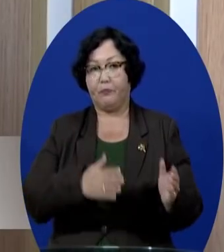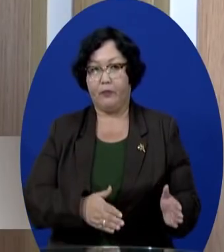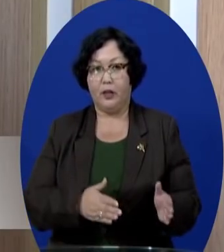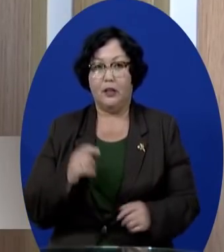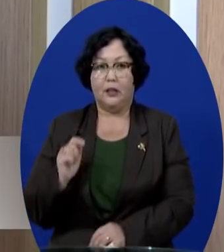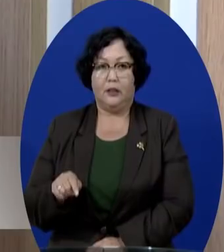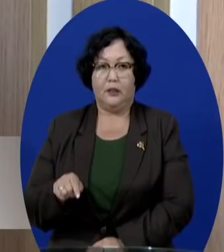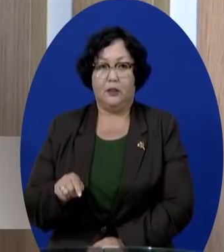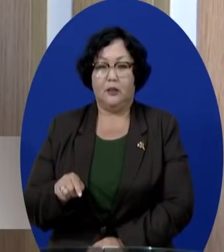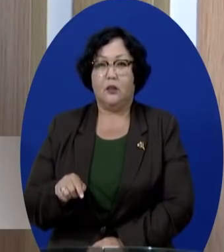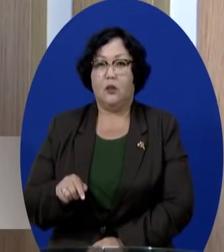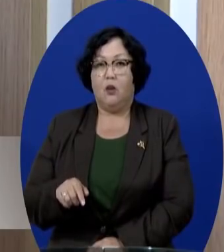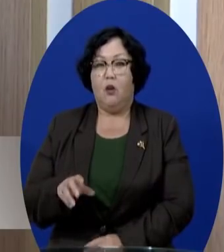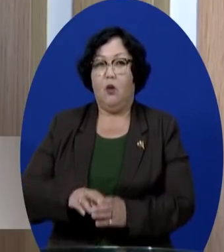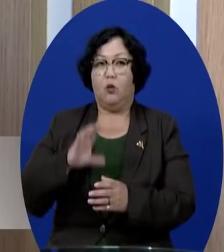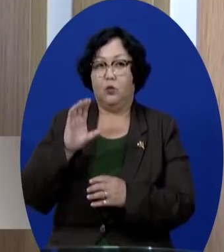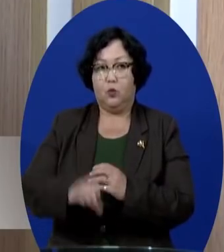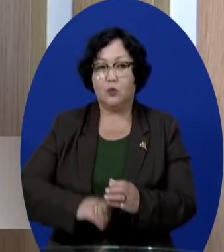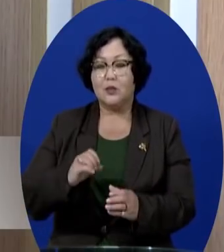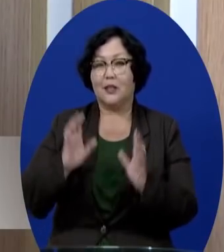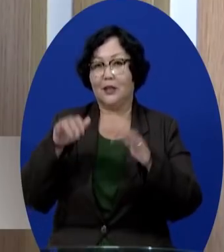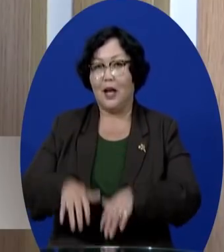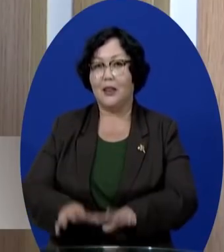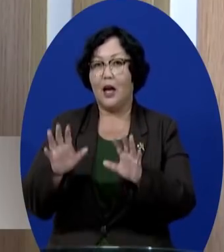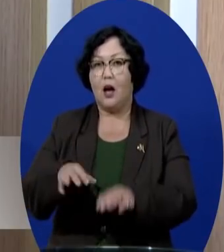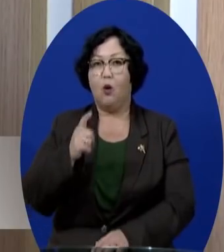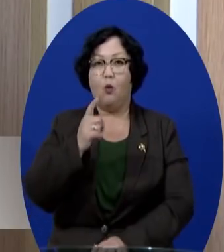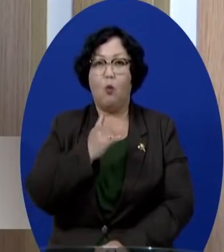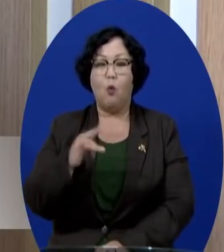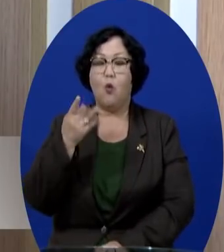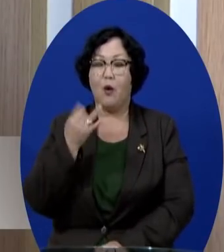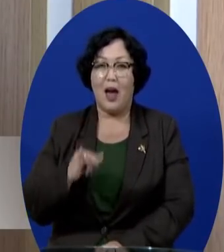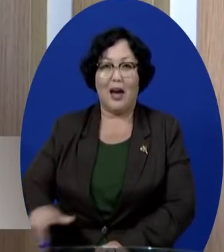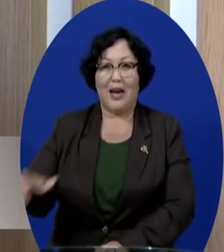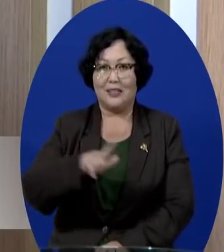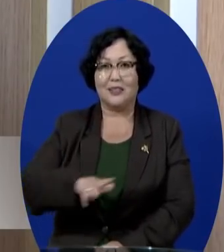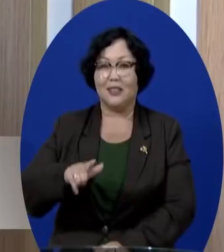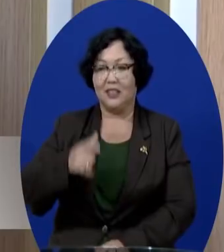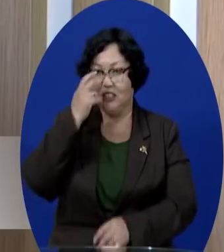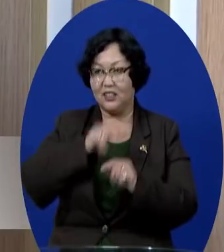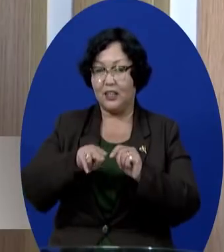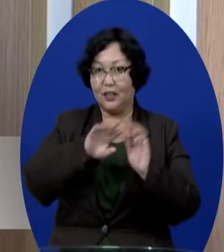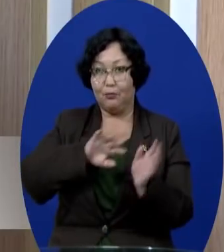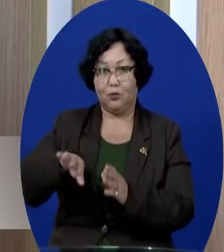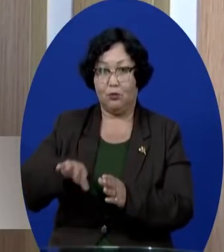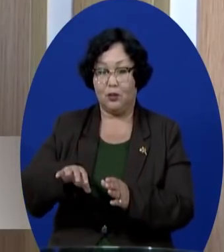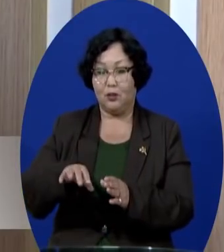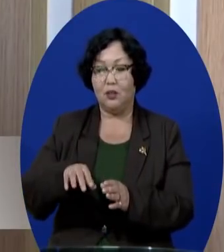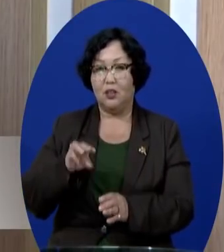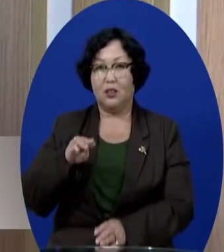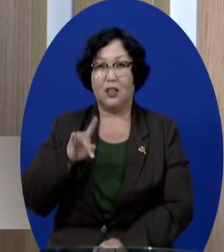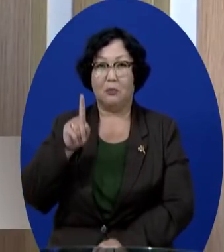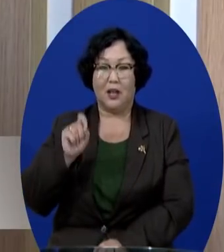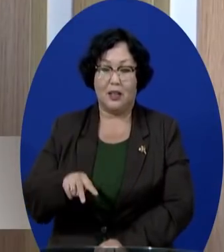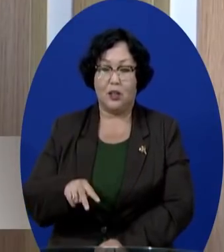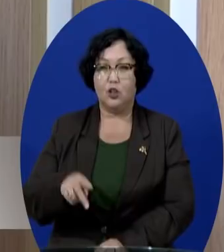энэ олон улсын далаан болон хуурай газрын терминал дээр ашиглагдаж байгаа зүйл бол нөгөө жолоочгүй машин буюу AGV гэж